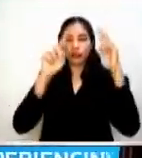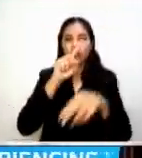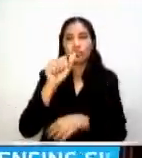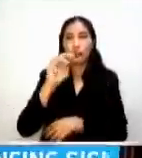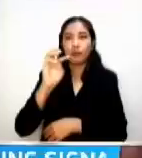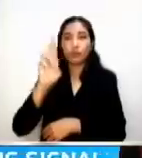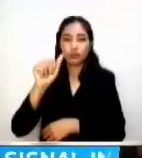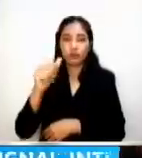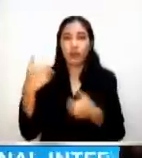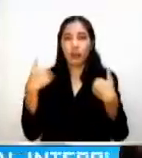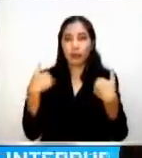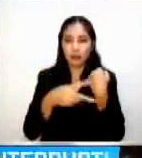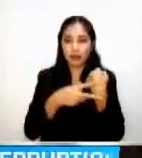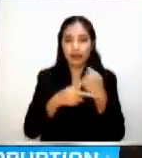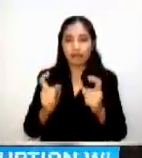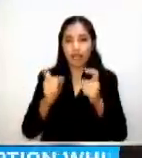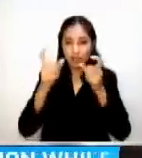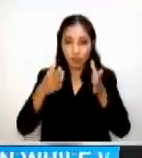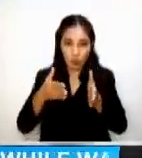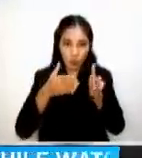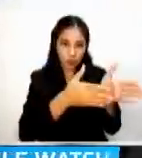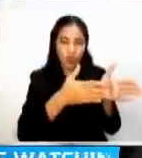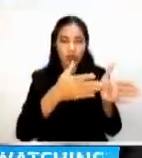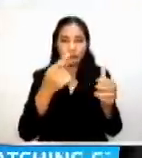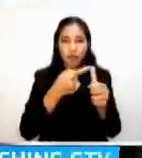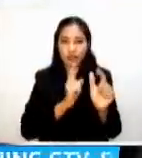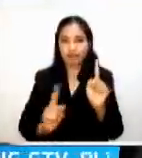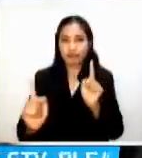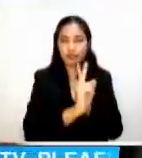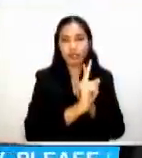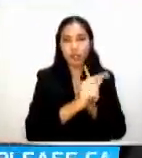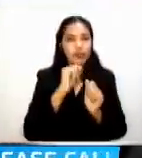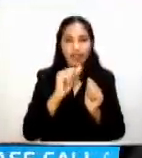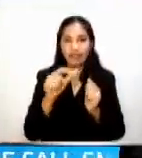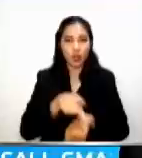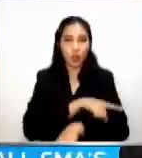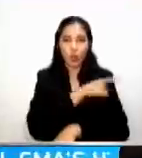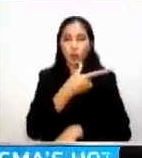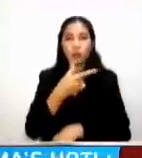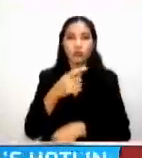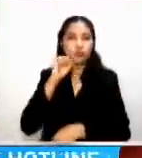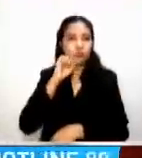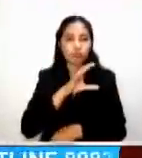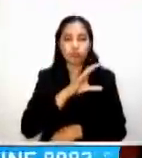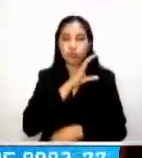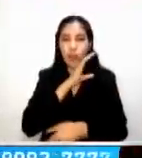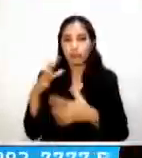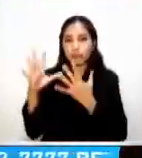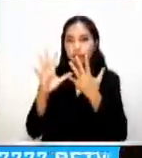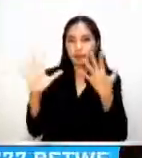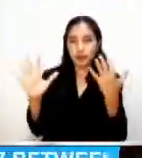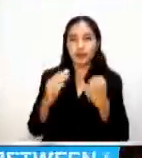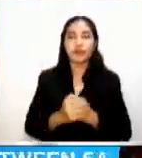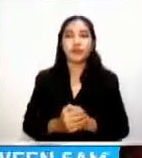sa mga susunod na barangay na mamimigay ng ayuda para hindi matagalan sa pila ang mga senior citizen nilang kamamayan. Samantala, sabi naman